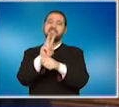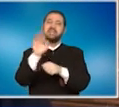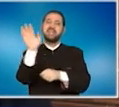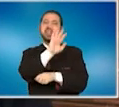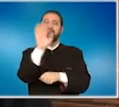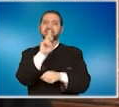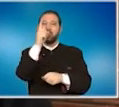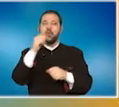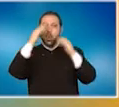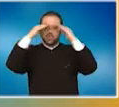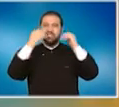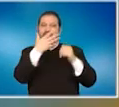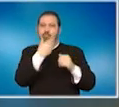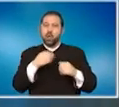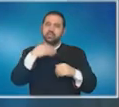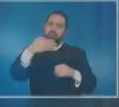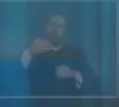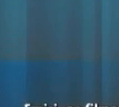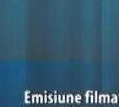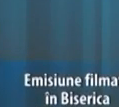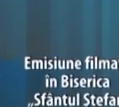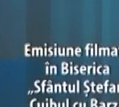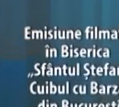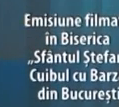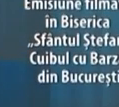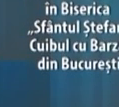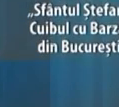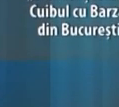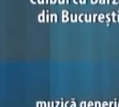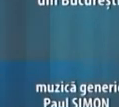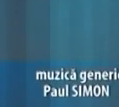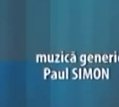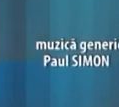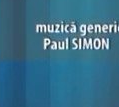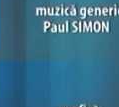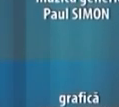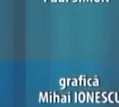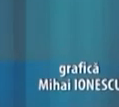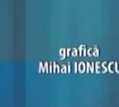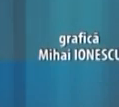oamenilor. De-aia trebuie să fii într-o stare de